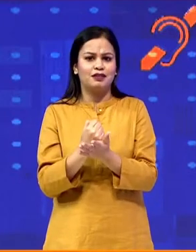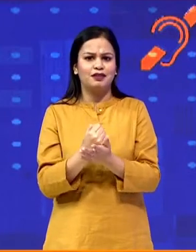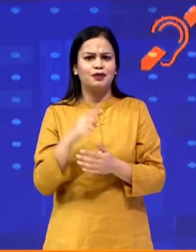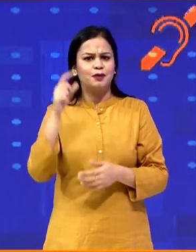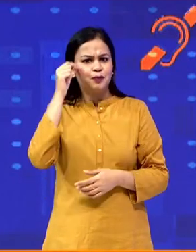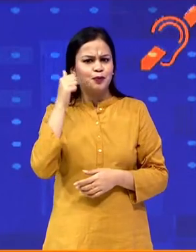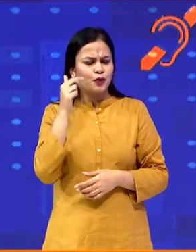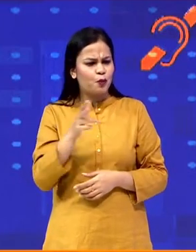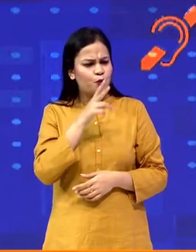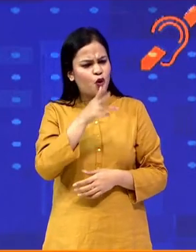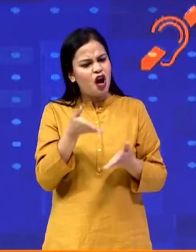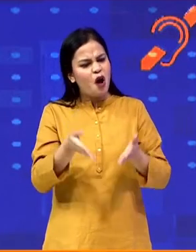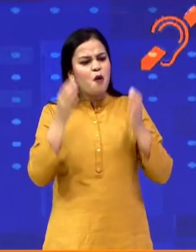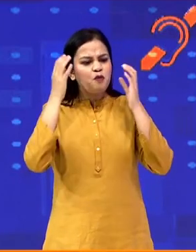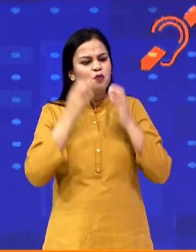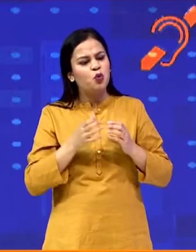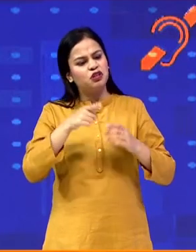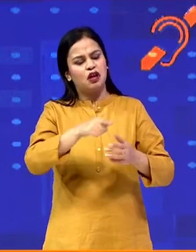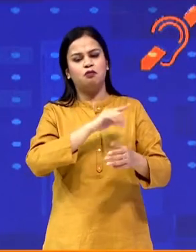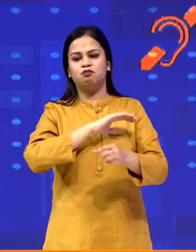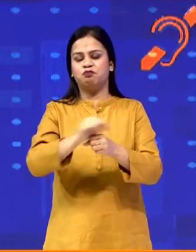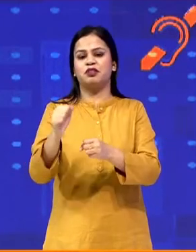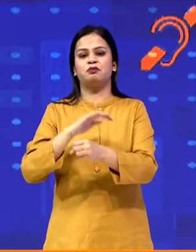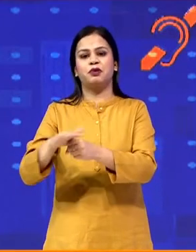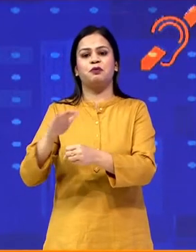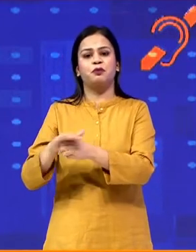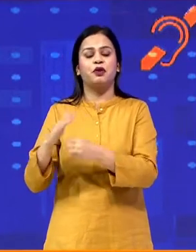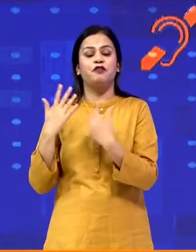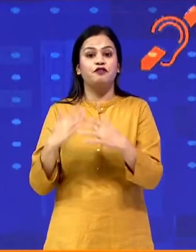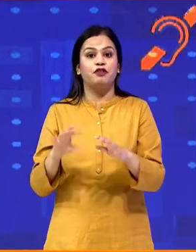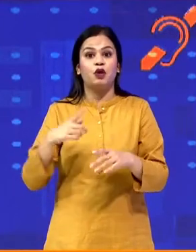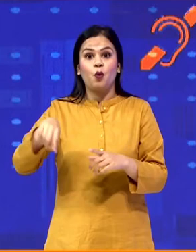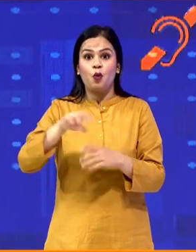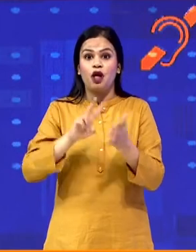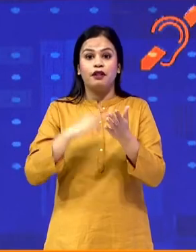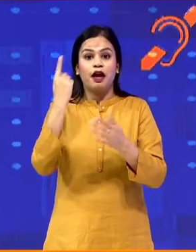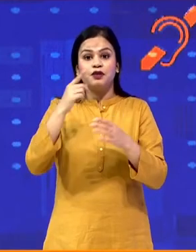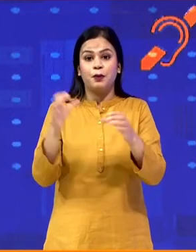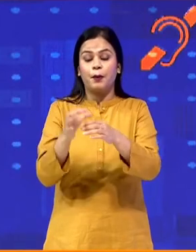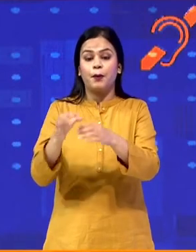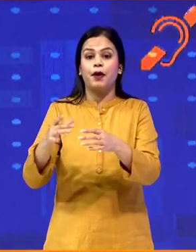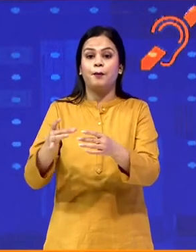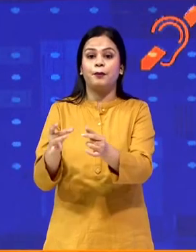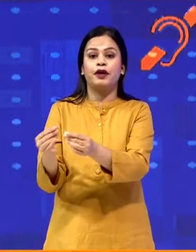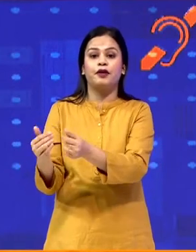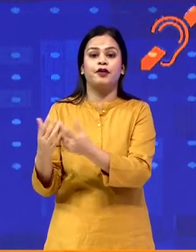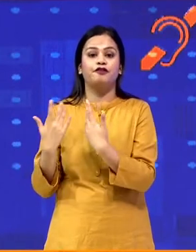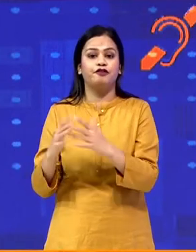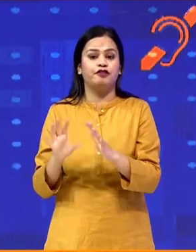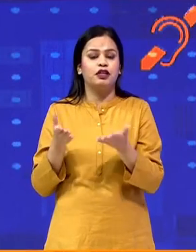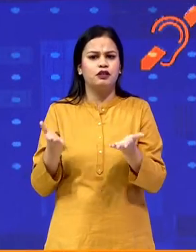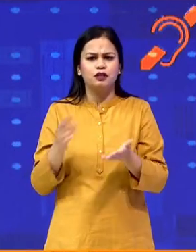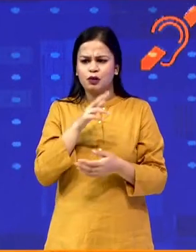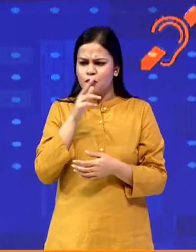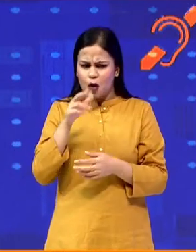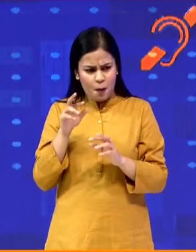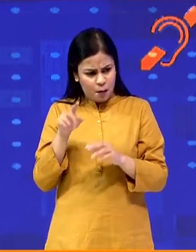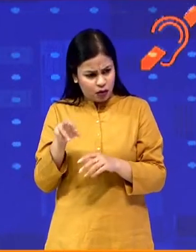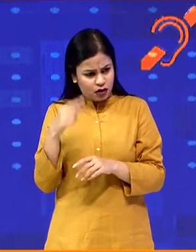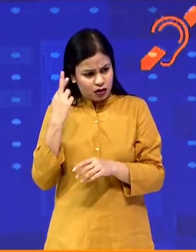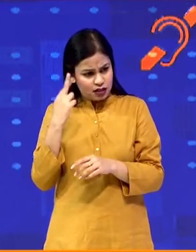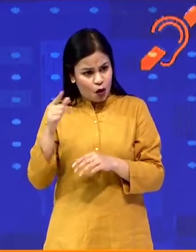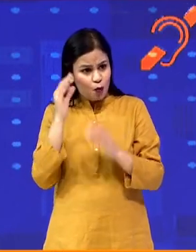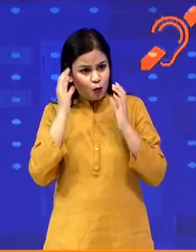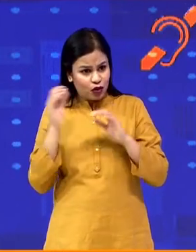मोदी जी ने खत्म कर दिया सब का गला गोट दिया तो उसके लिए यह उनके मदद कर रहे हैं अगर